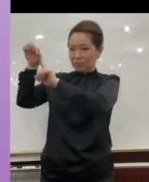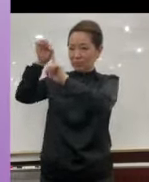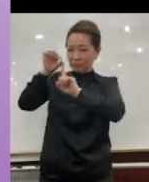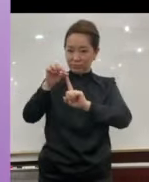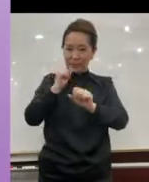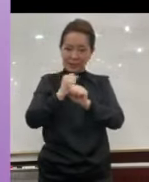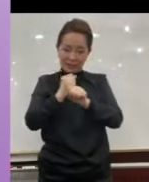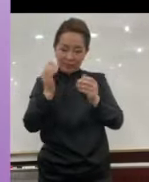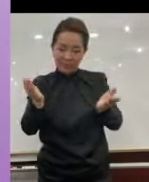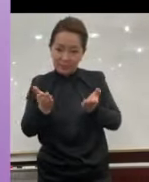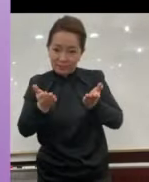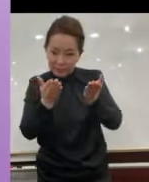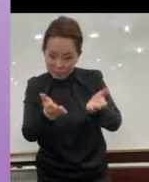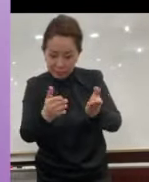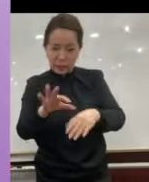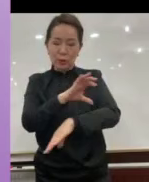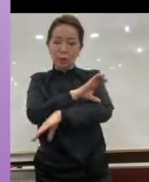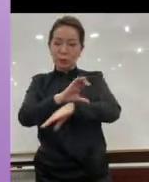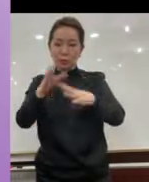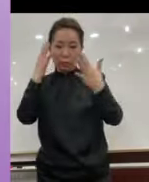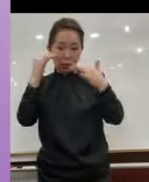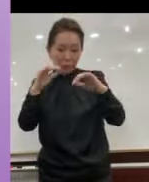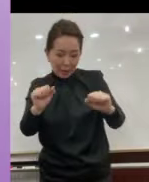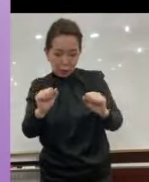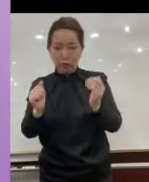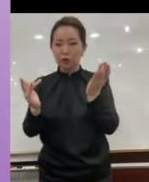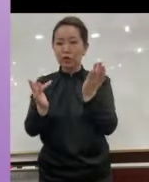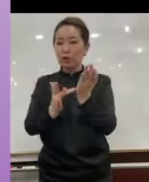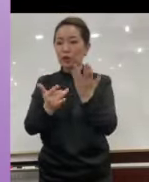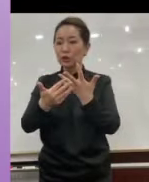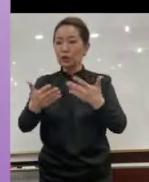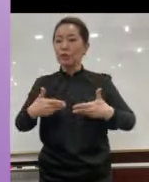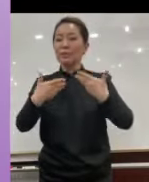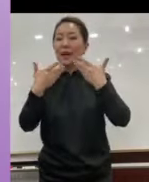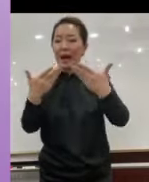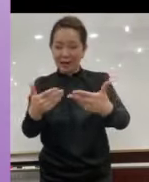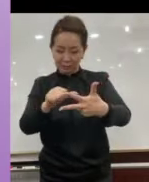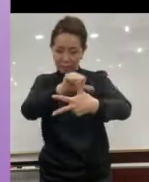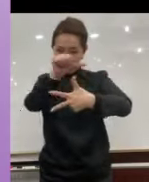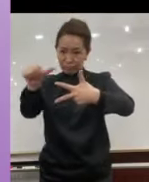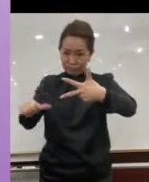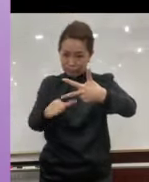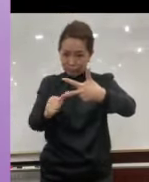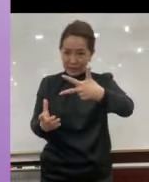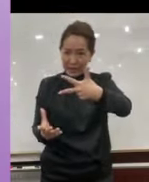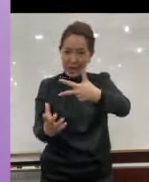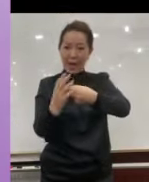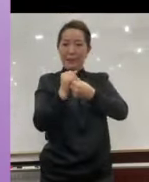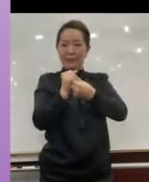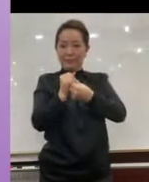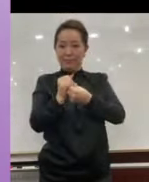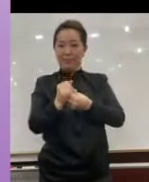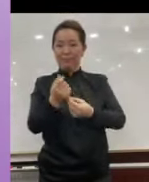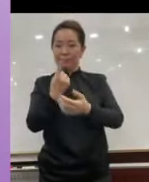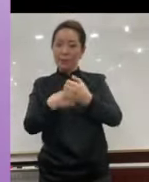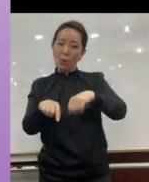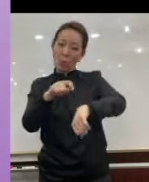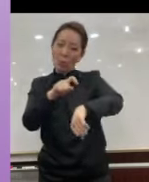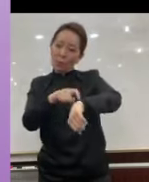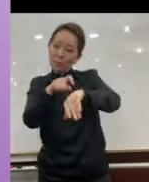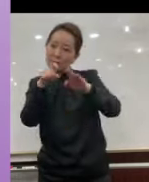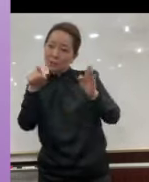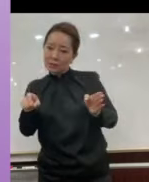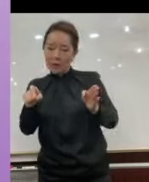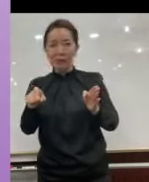байгуулах, тоног төхөөрөмжөөр хангах гэсэн хамтын ажиллагааны 3 арга хэлбэрийг нэгтгэх нь тодорхой хугацаанд хэрэгжүүлж буй үйл